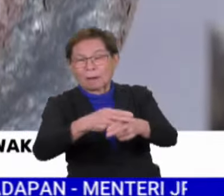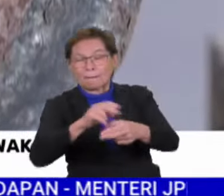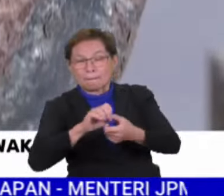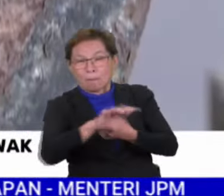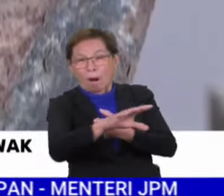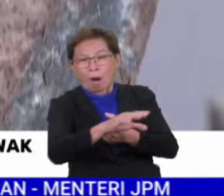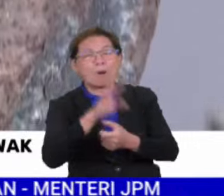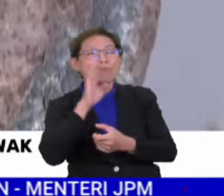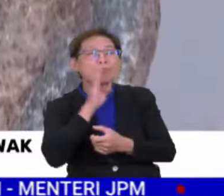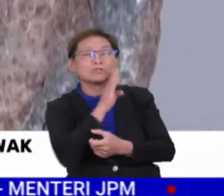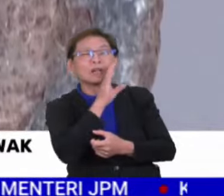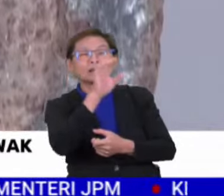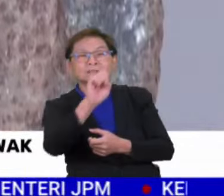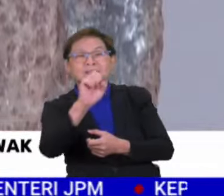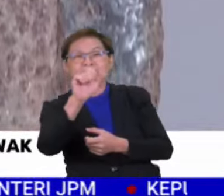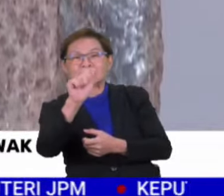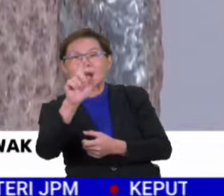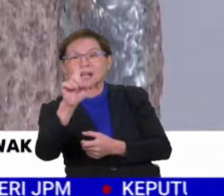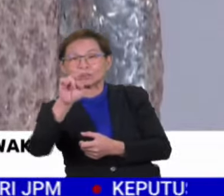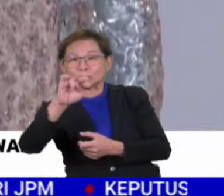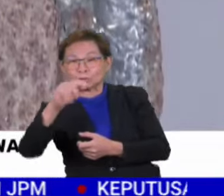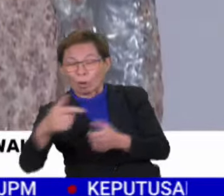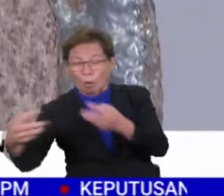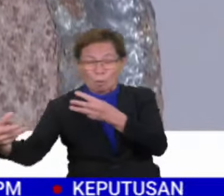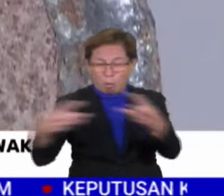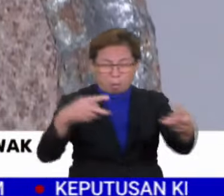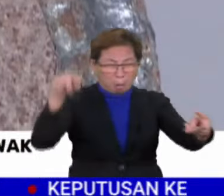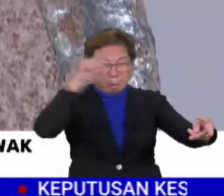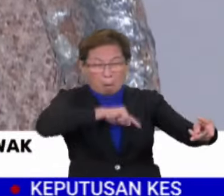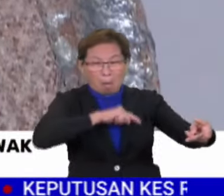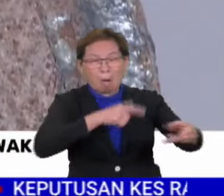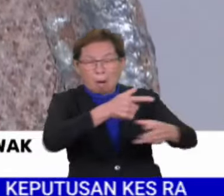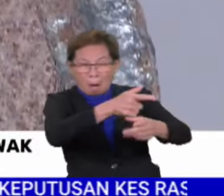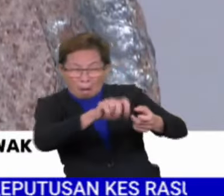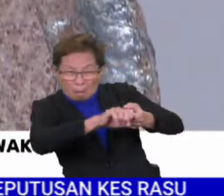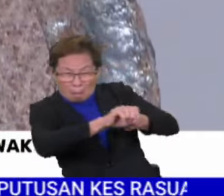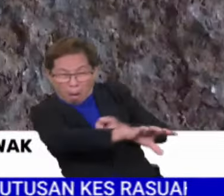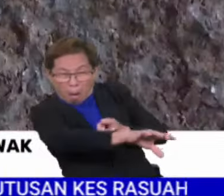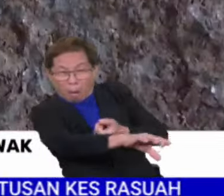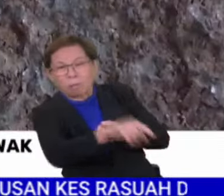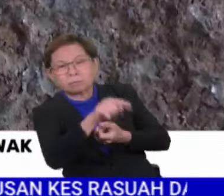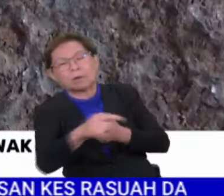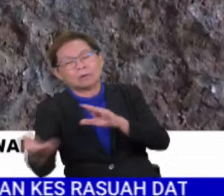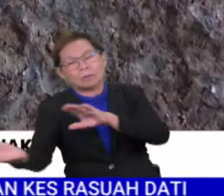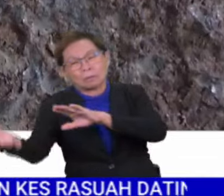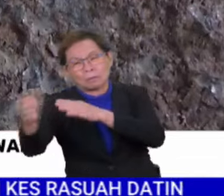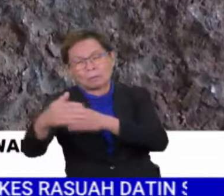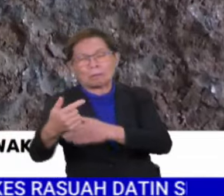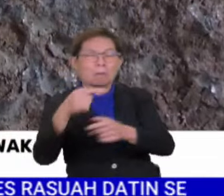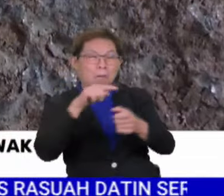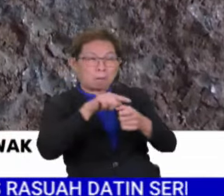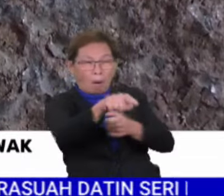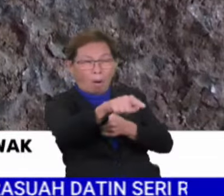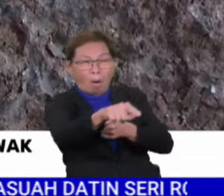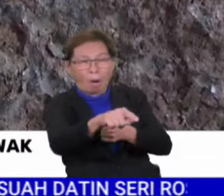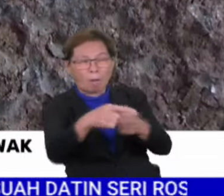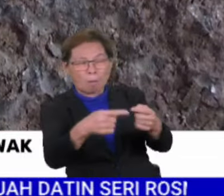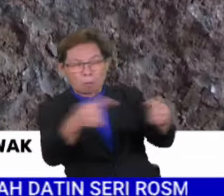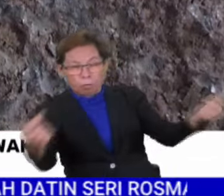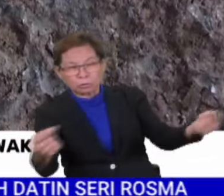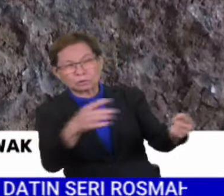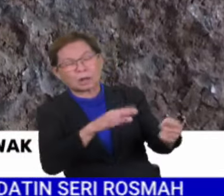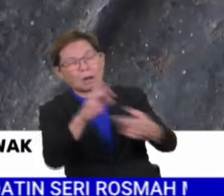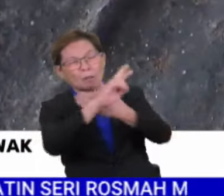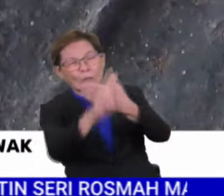meriam bujang Sado. Dan pada pertempuran yang amat sengit itu, penembak meriam bujang timpang berang telah terkena tembakan pihak musuh